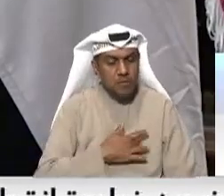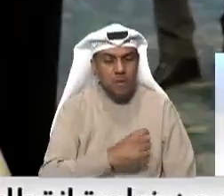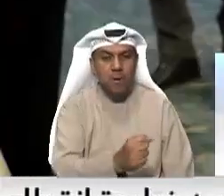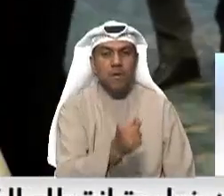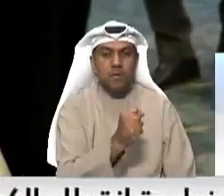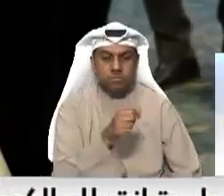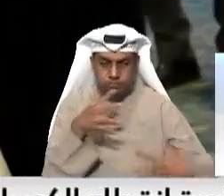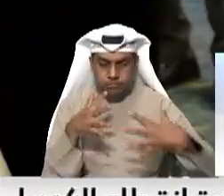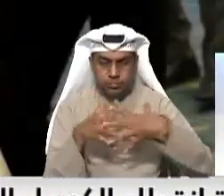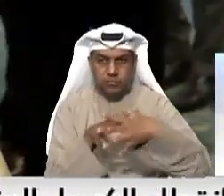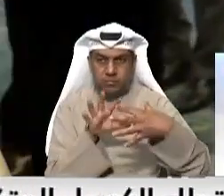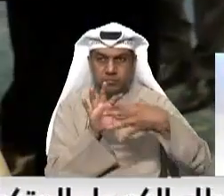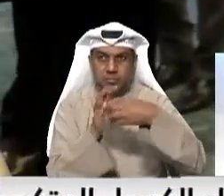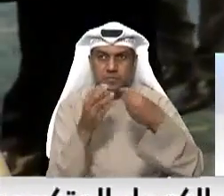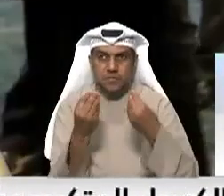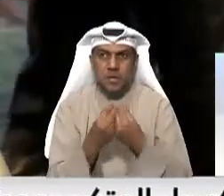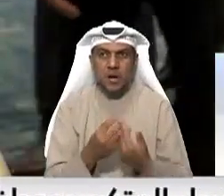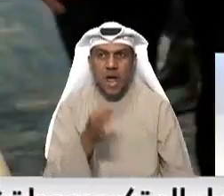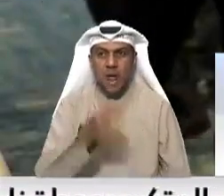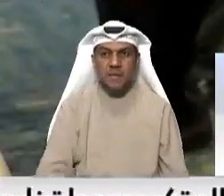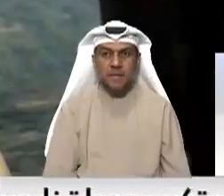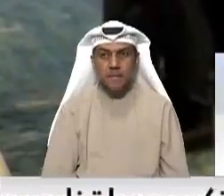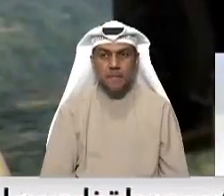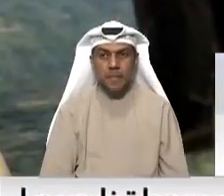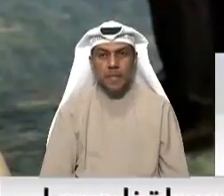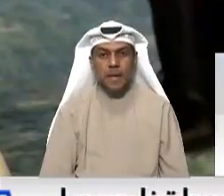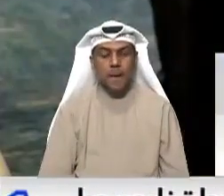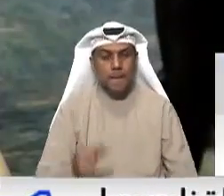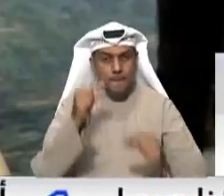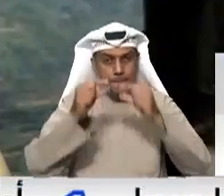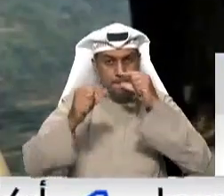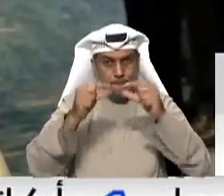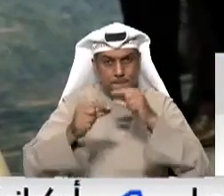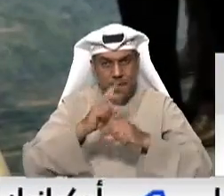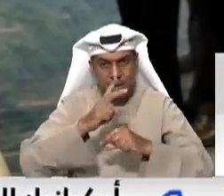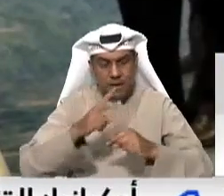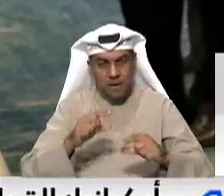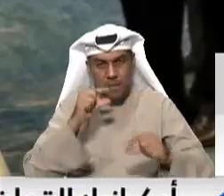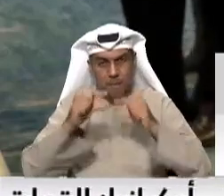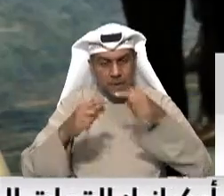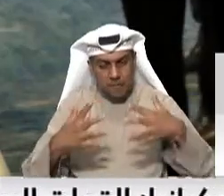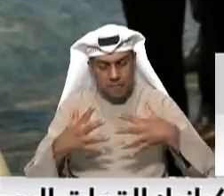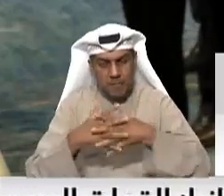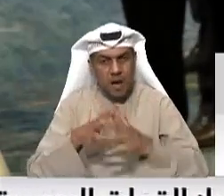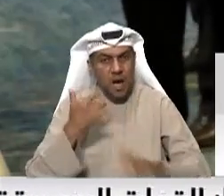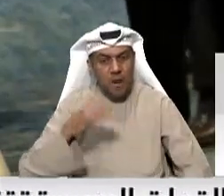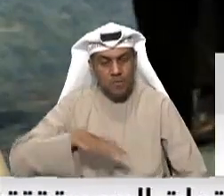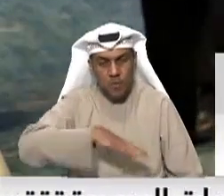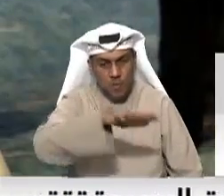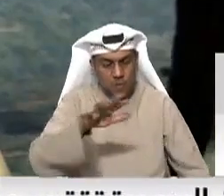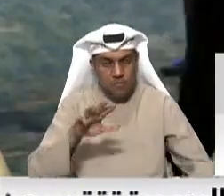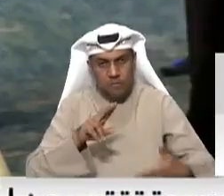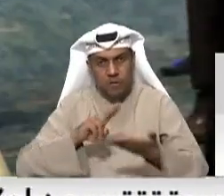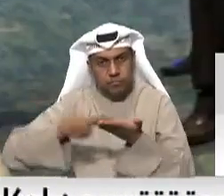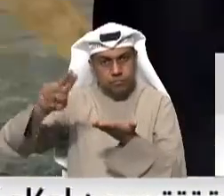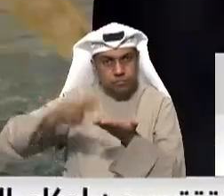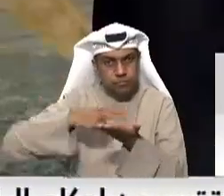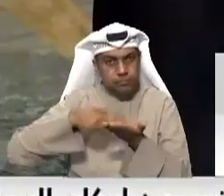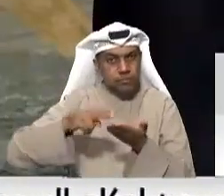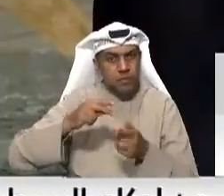الثقة في التعاملات بين البنوك أو المصارف في لبنان والمصارف المراسلة خارج